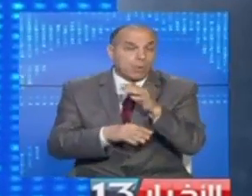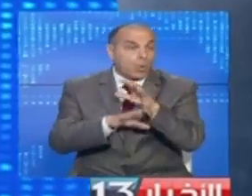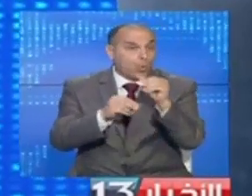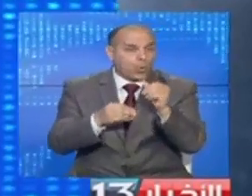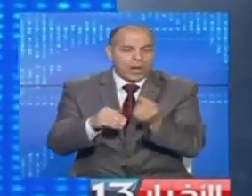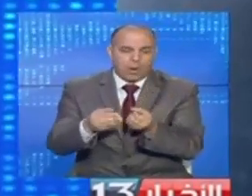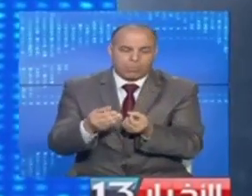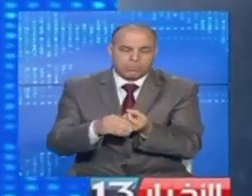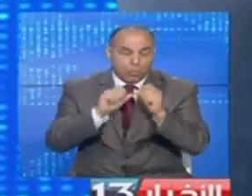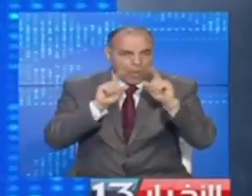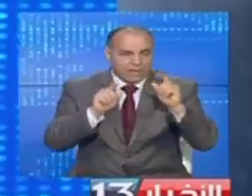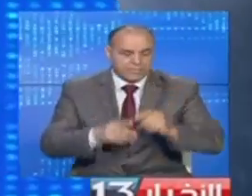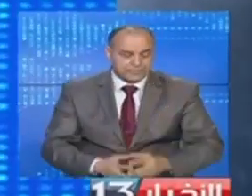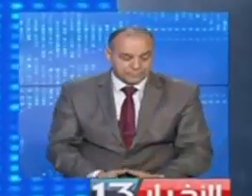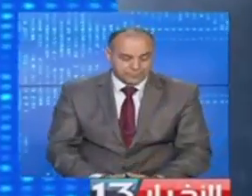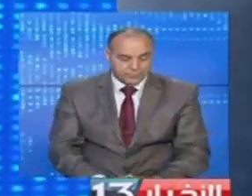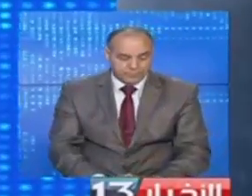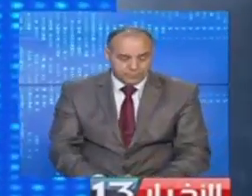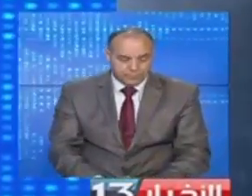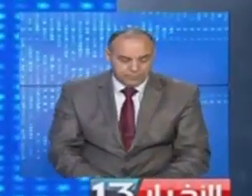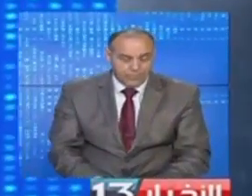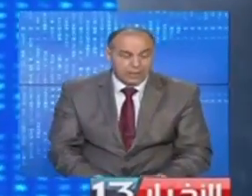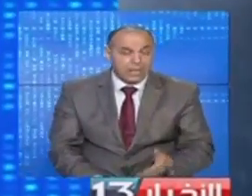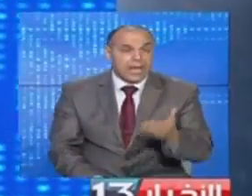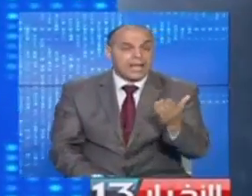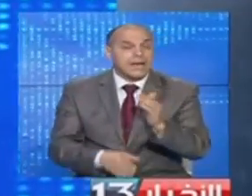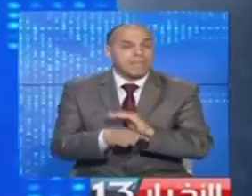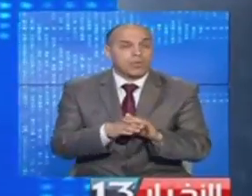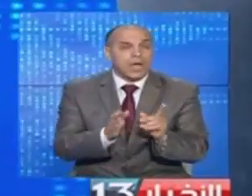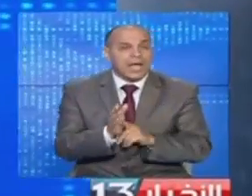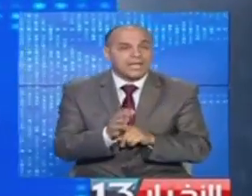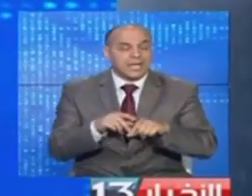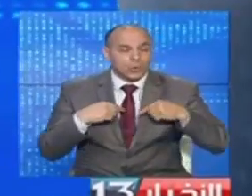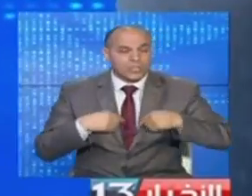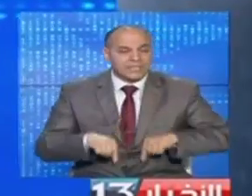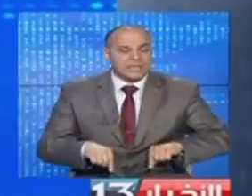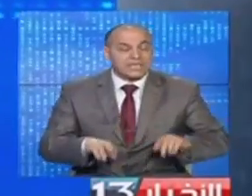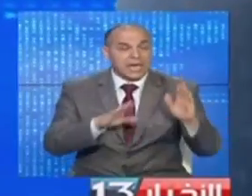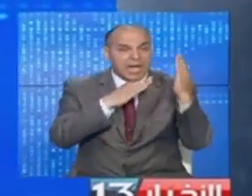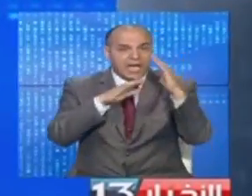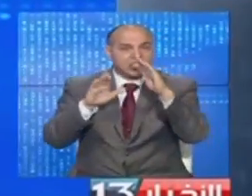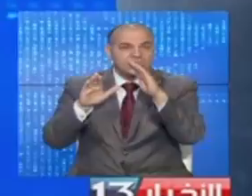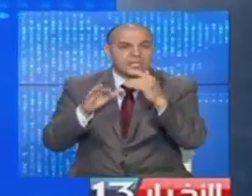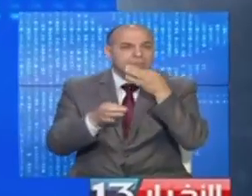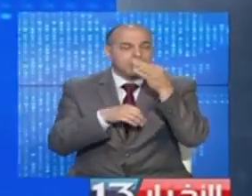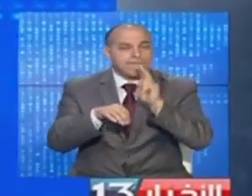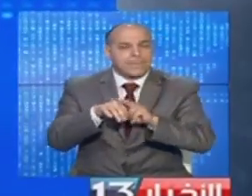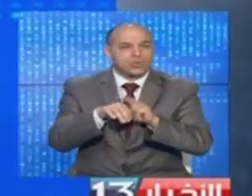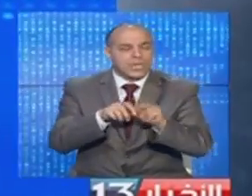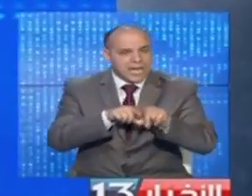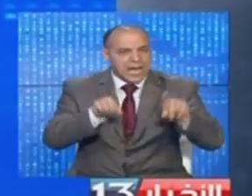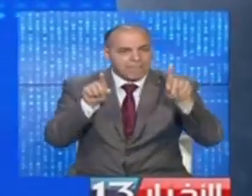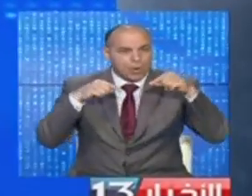على هذه التوضيحات. وفي هذا السياق أكدت وزارة الشؤون الخارجية على لسان المكلف